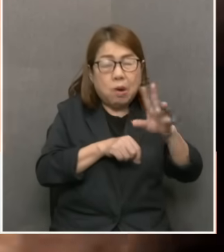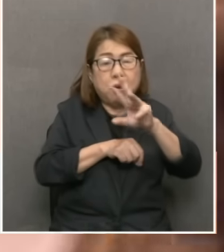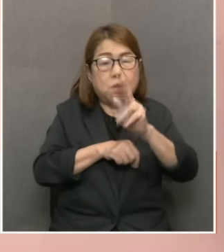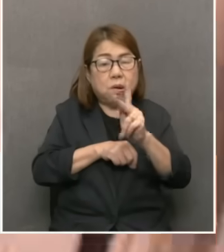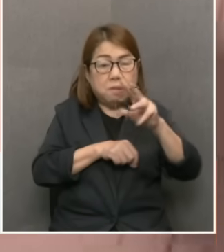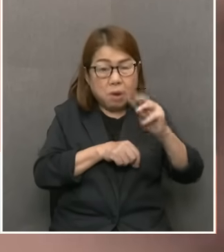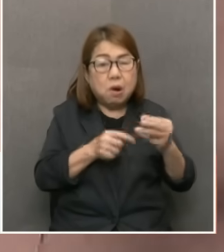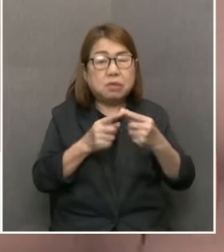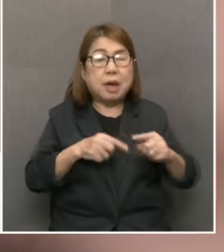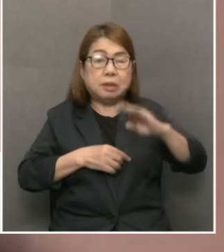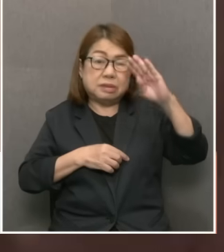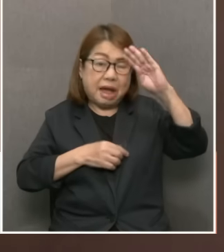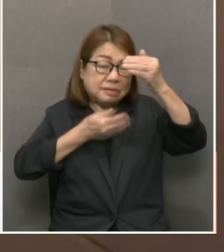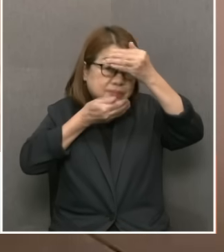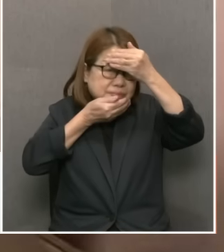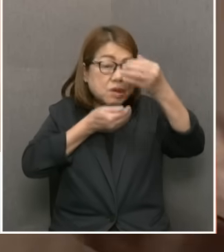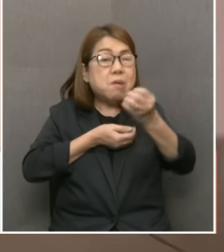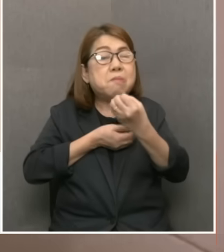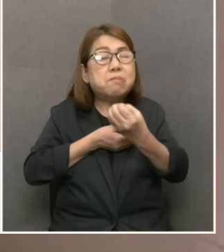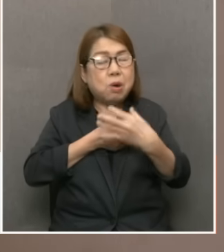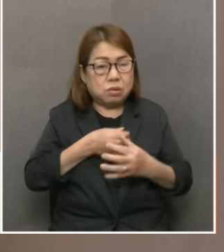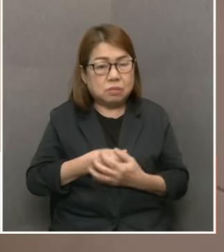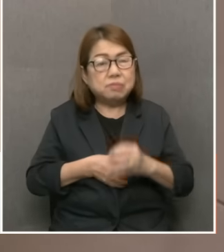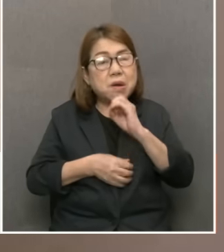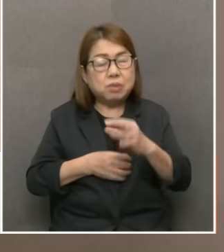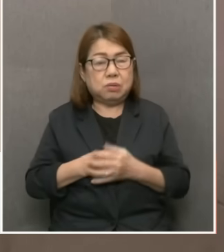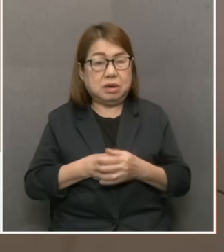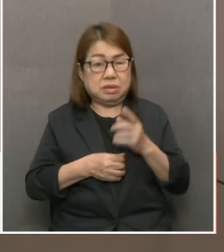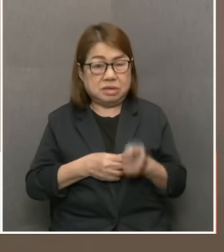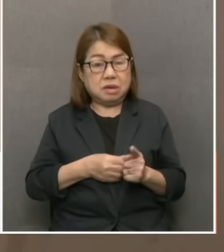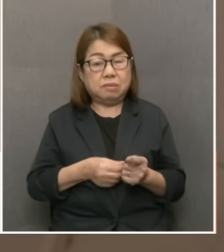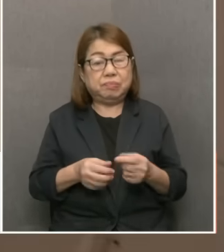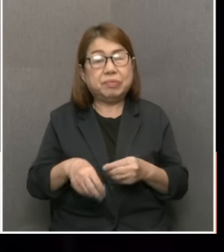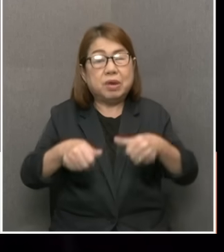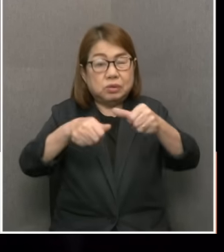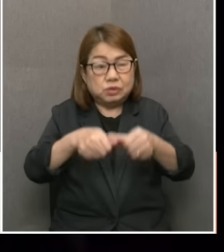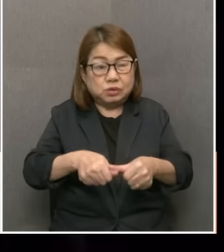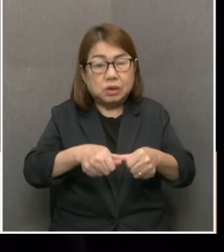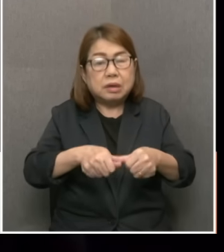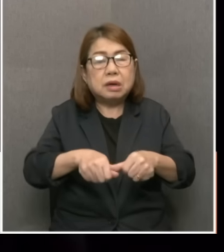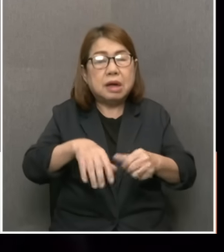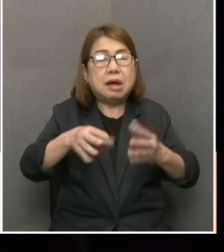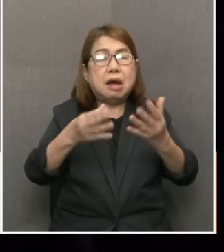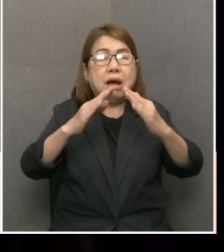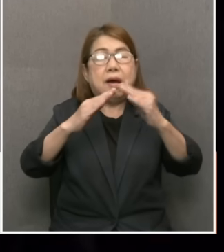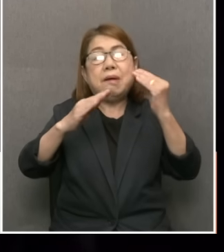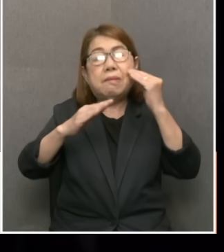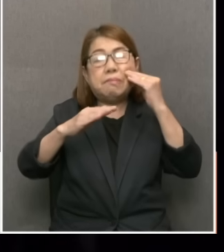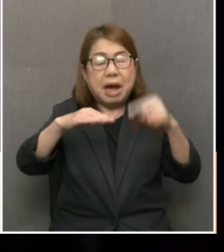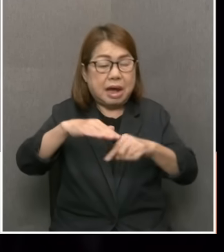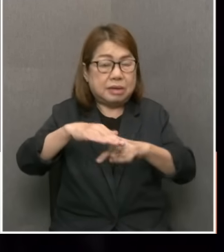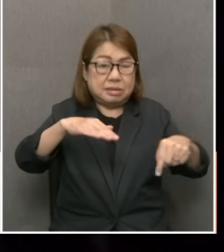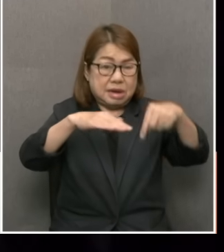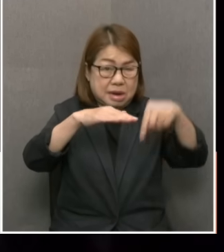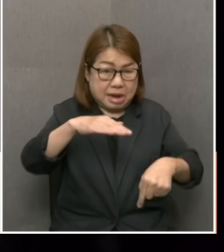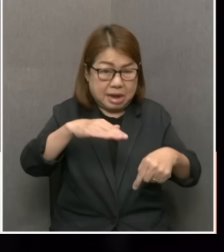าสปฏิเสธเลยว่าสิ่งเหล่านี้เนี่ยตั้งอยู่ในโครงสร้างพื้นที่พลเรือนนะครับคือไม่ได้อยู่ในโครงสร้างพื้นที่พลเรือนอย่างเช่นในโรงพย